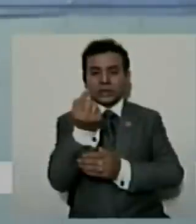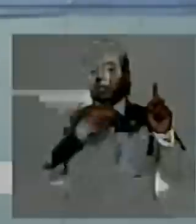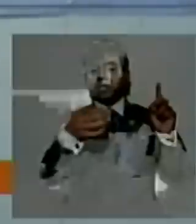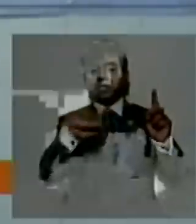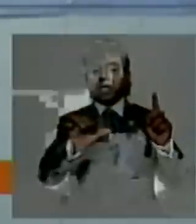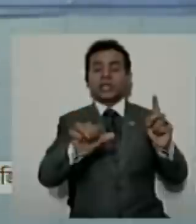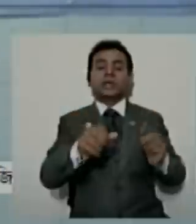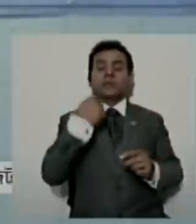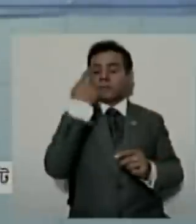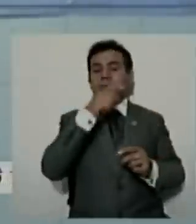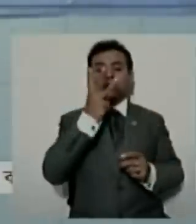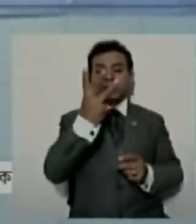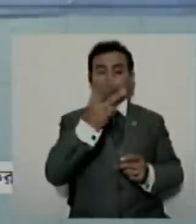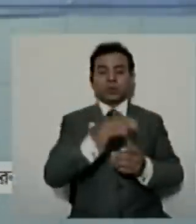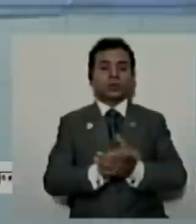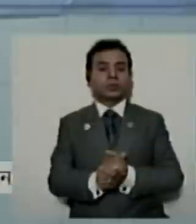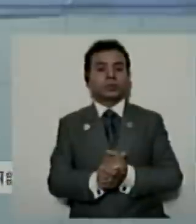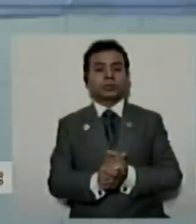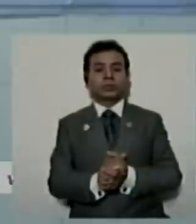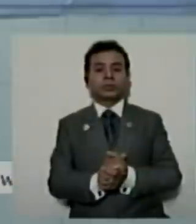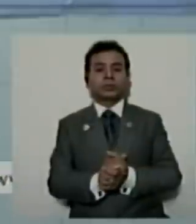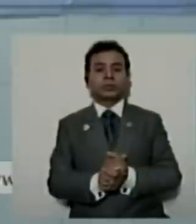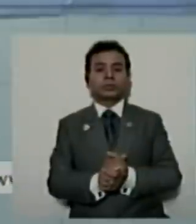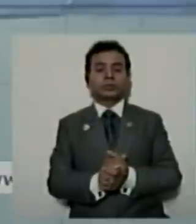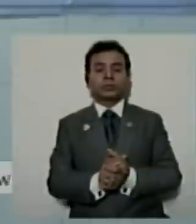আমরা 24 ঘন্টায় নমুনা সংগৃহীত হয়েছিল